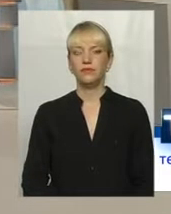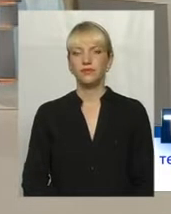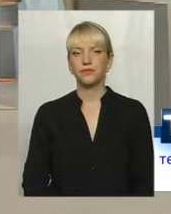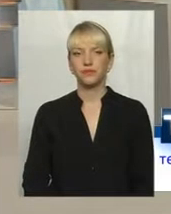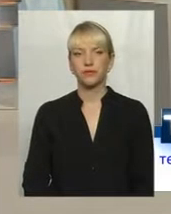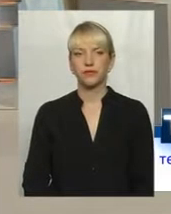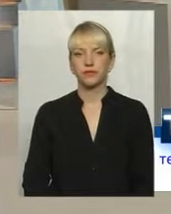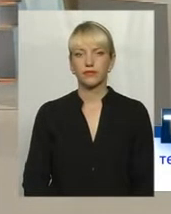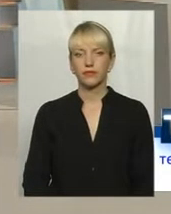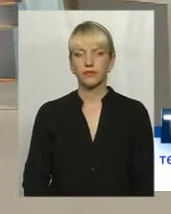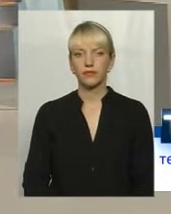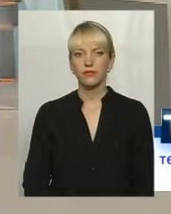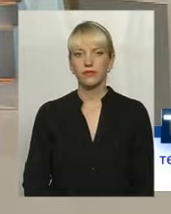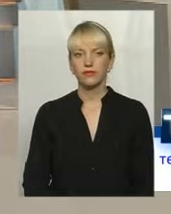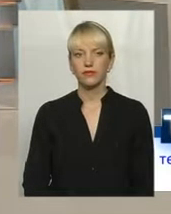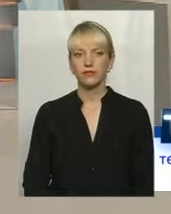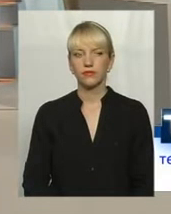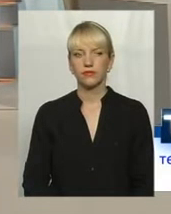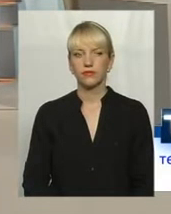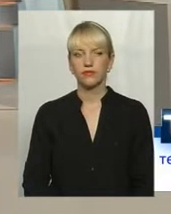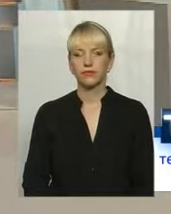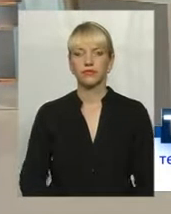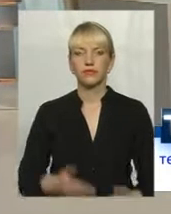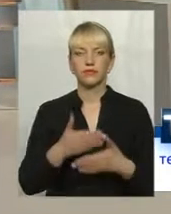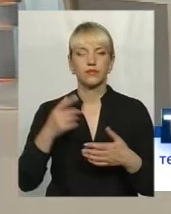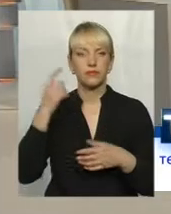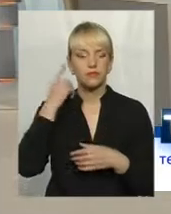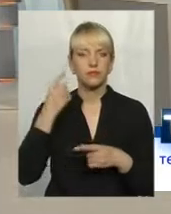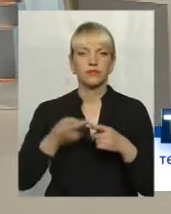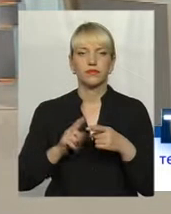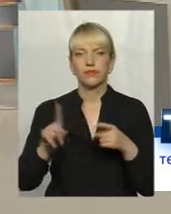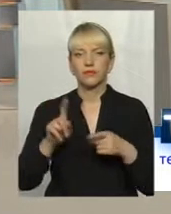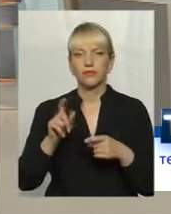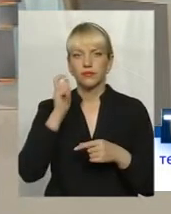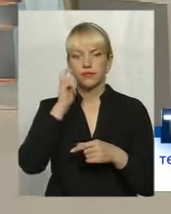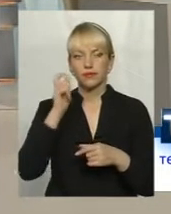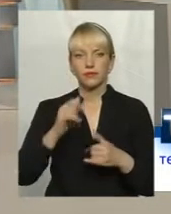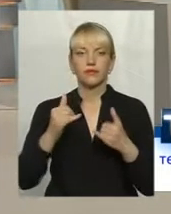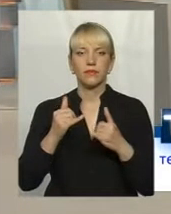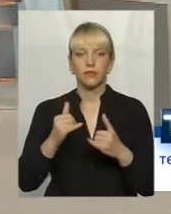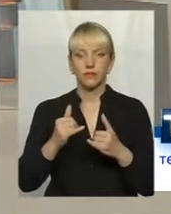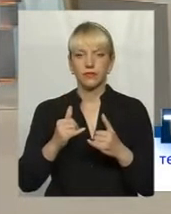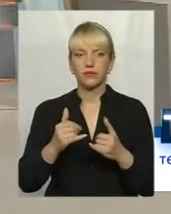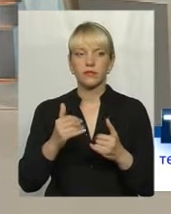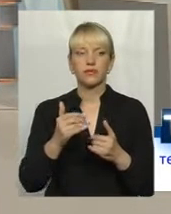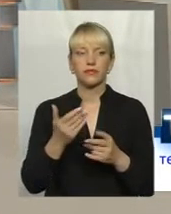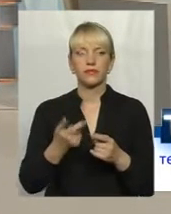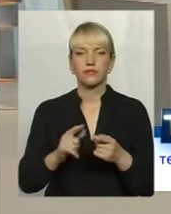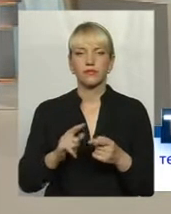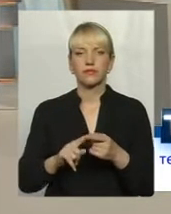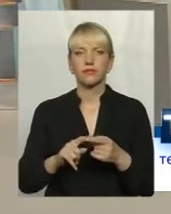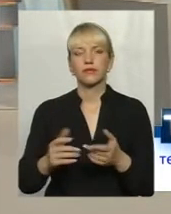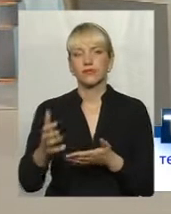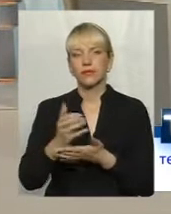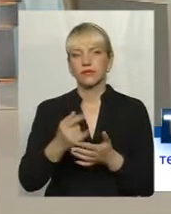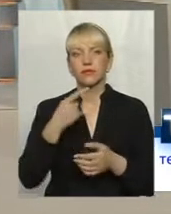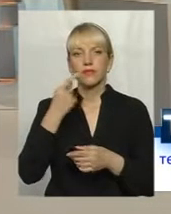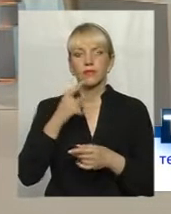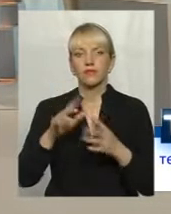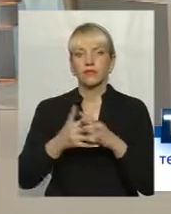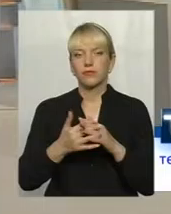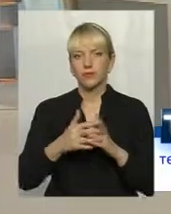Ми вже згадували про те, що Україна зараз жнивує. Чула в одному з ваших інтерв'ю, ви зауважували, що аграрії зараз